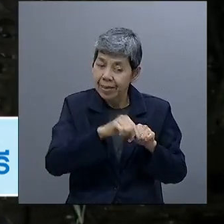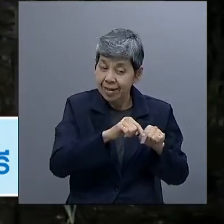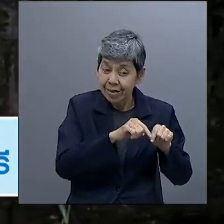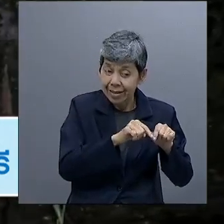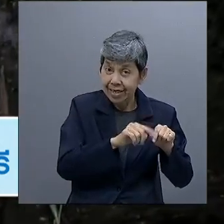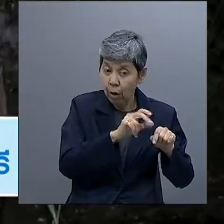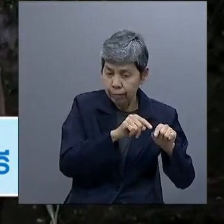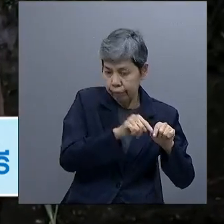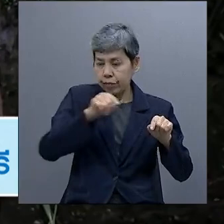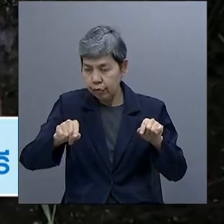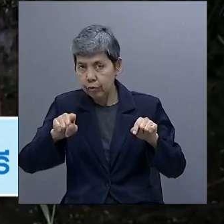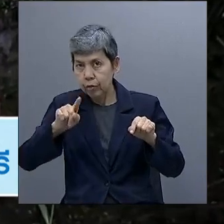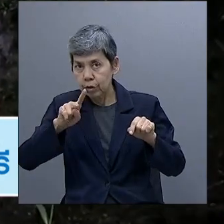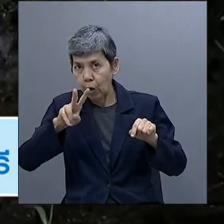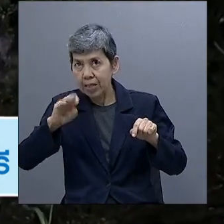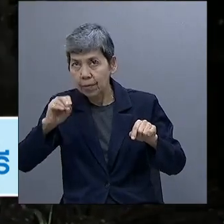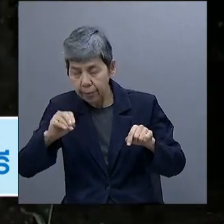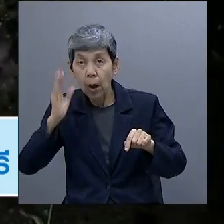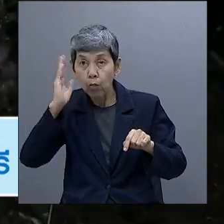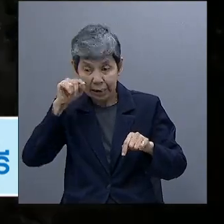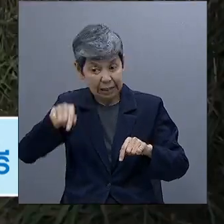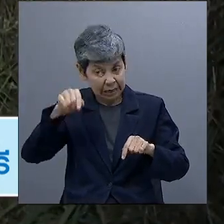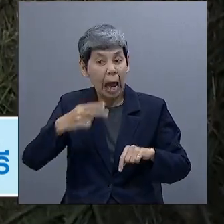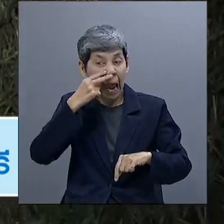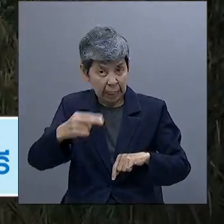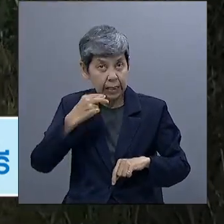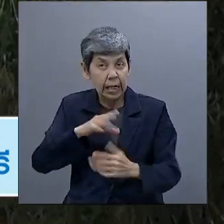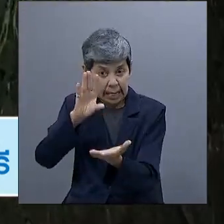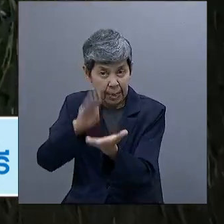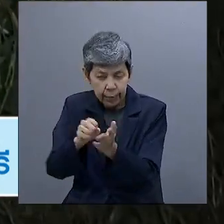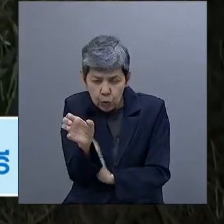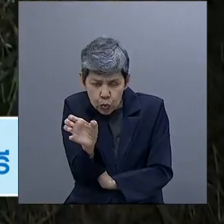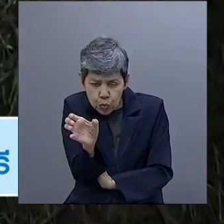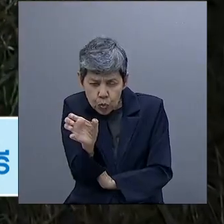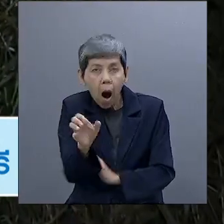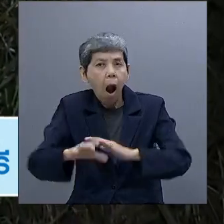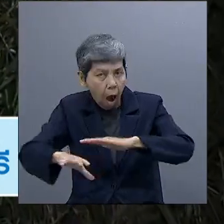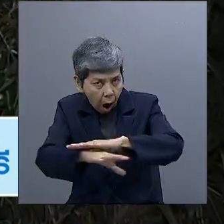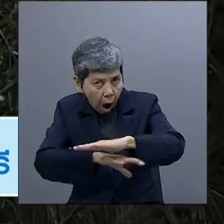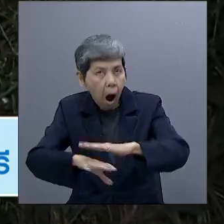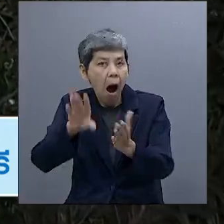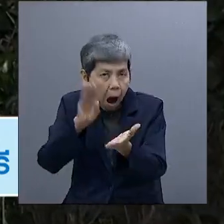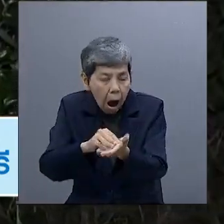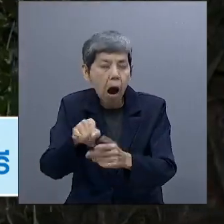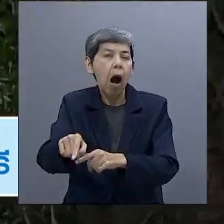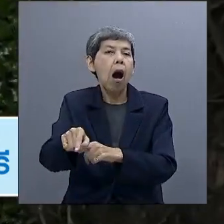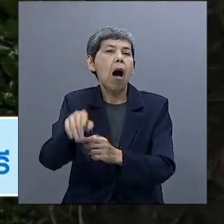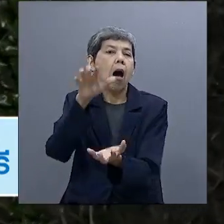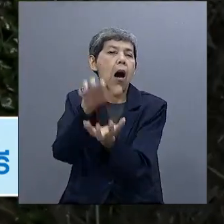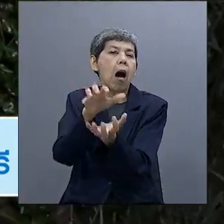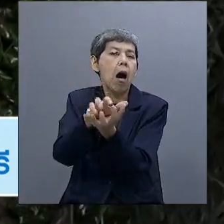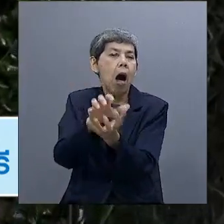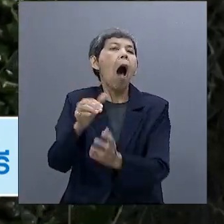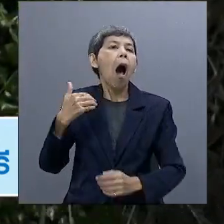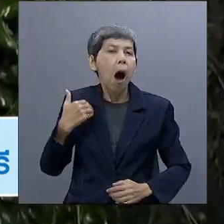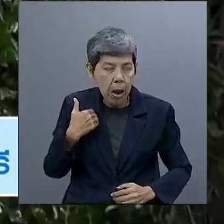รจุดนี้เป็นจุดที่คุณไพศาลเขาบอกว่าสามารถที่จะบันทึกคลิปที่เป็นหลักฐานว่าพบจระเข้ไว้ได้ทีมข่า